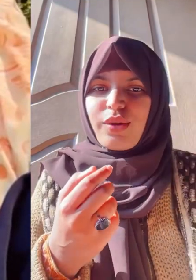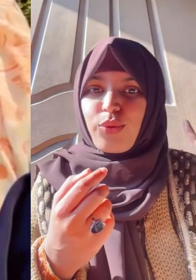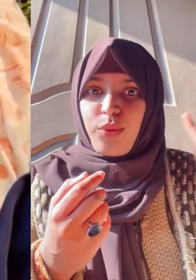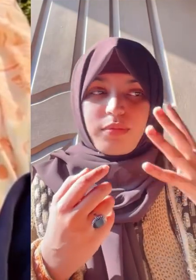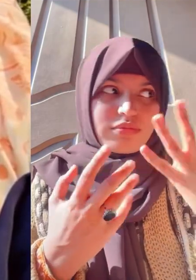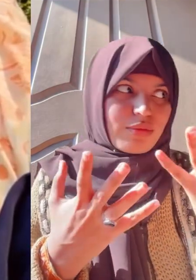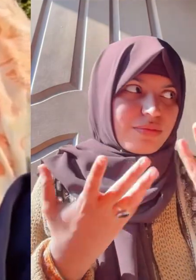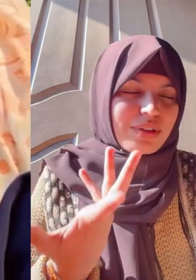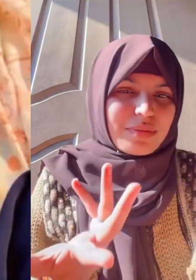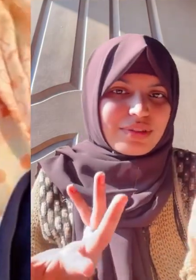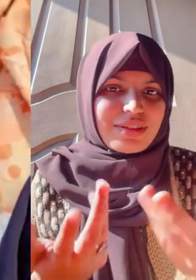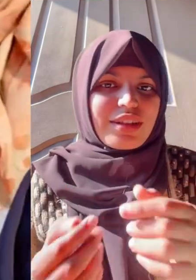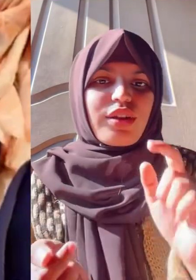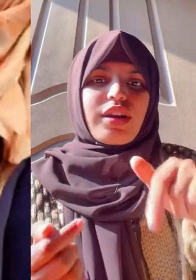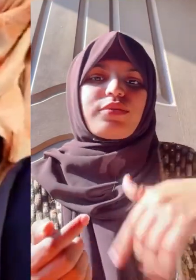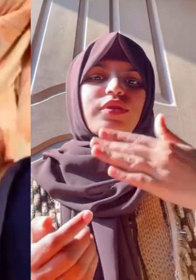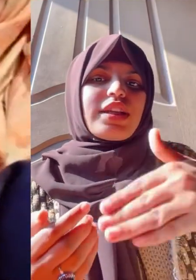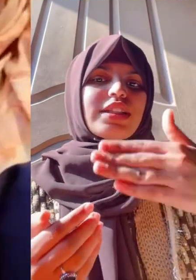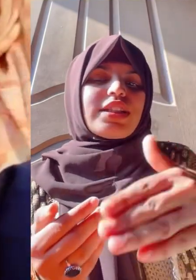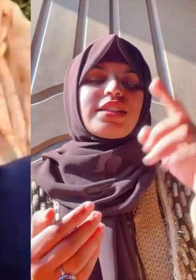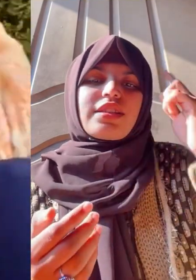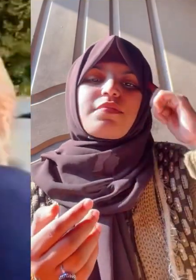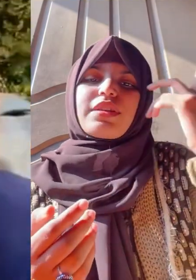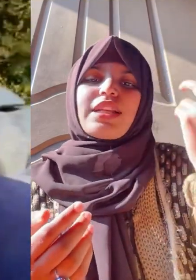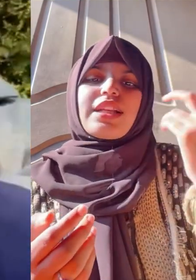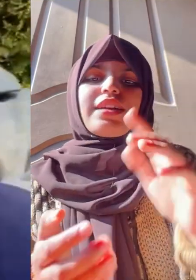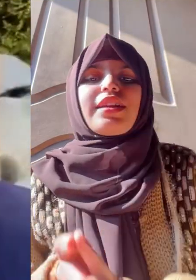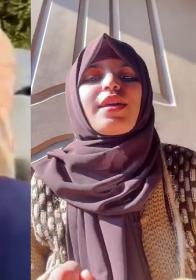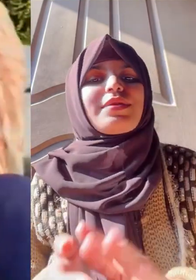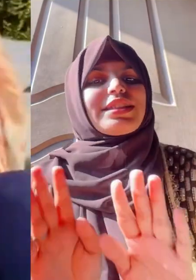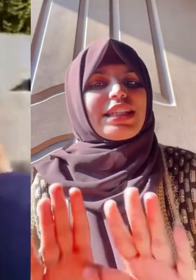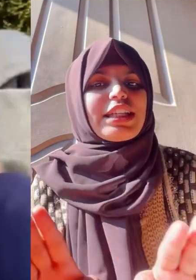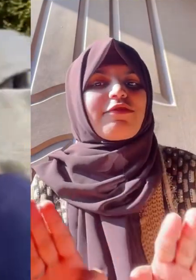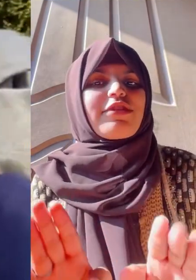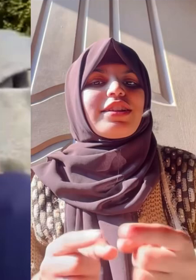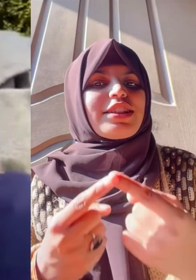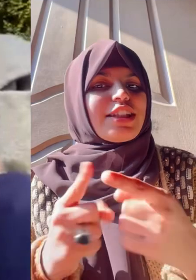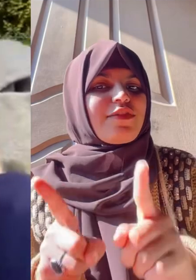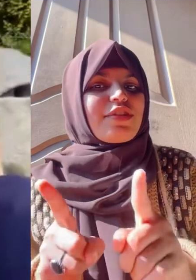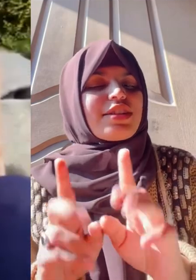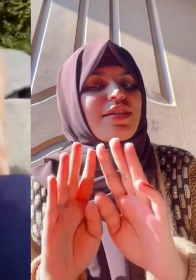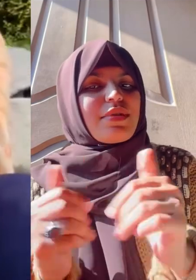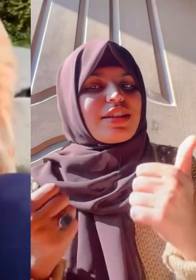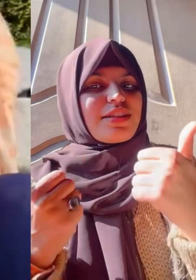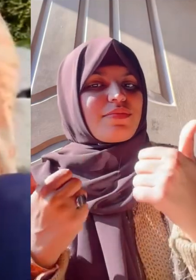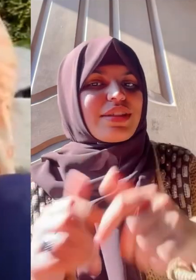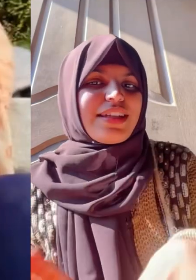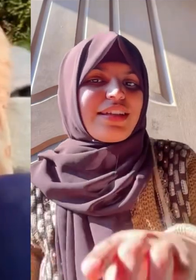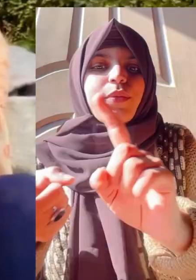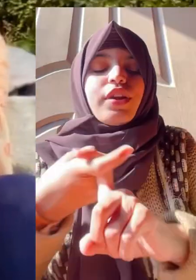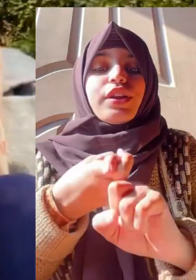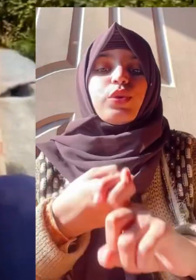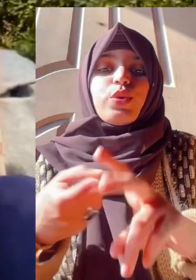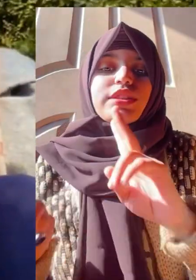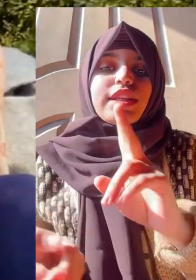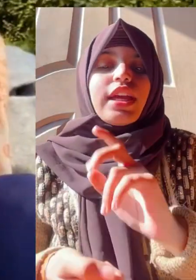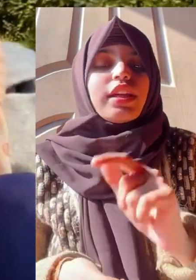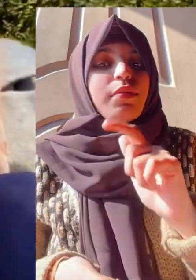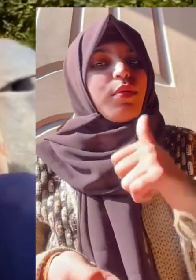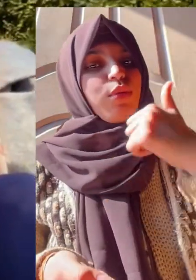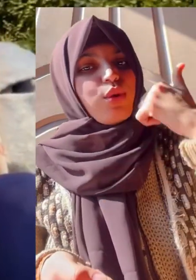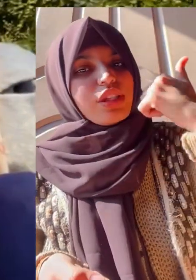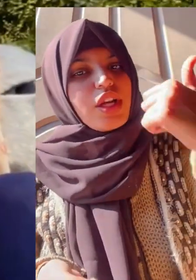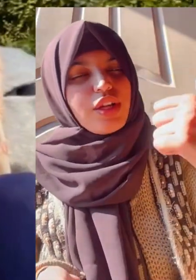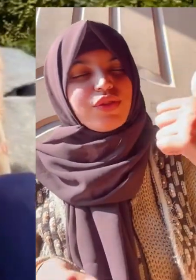भी नहीं हूँ, मैं जस्ट हवा में छोड़ देती हूँ, ठीक हूँ, बस नॉर्मल हूँ। ये ना हो कि तुम लोग मुझे चलाक सोचो समझो। चलाक